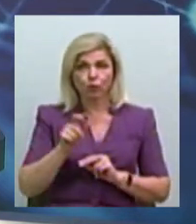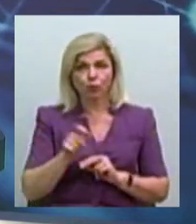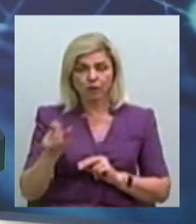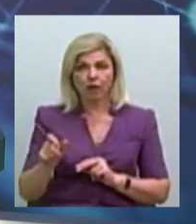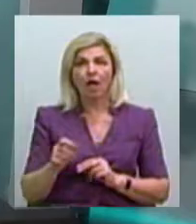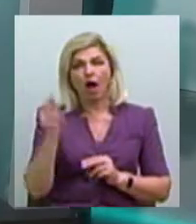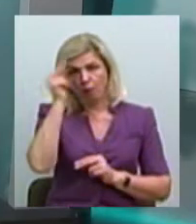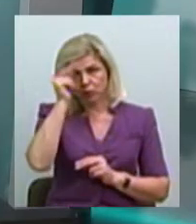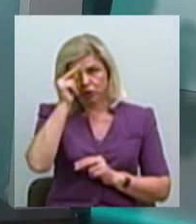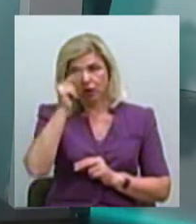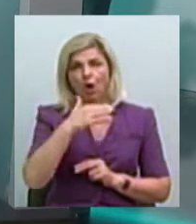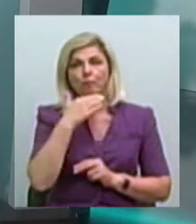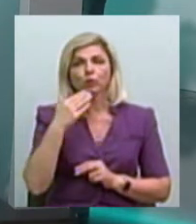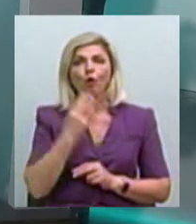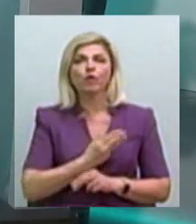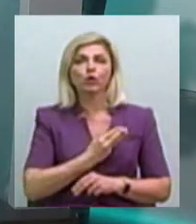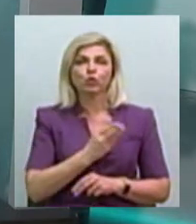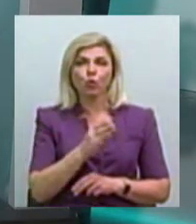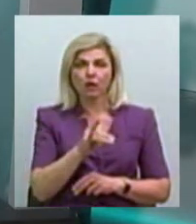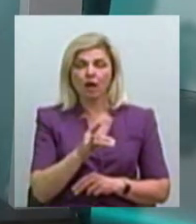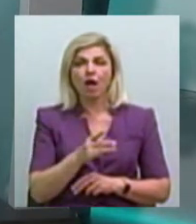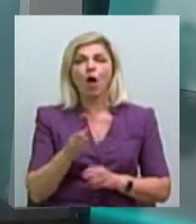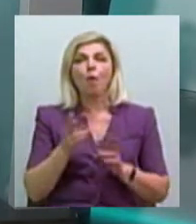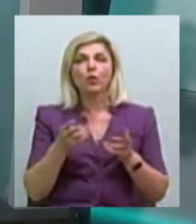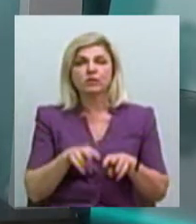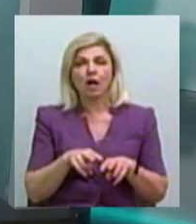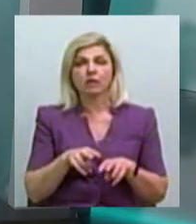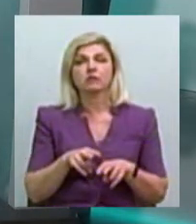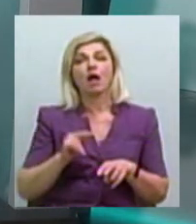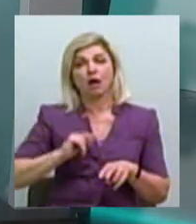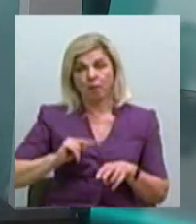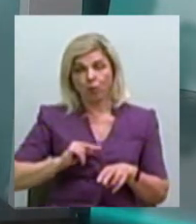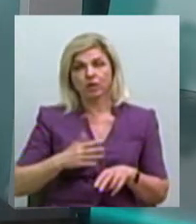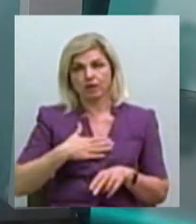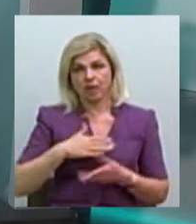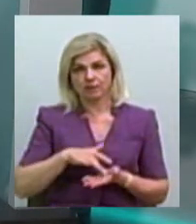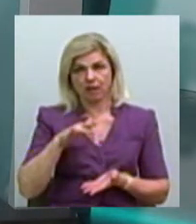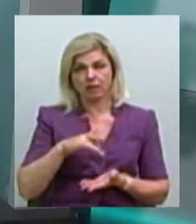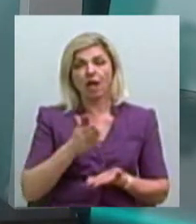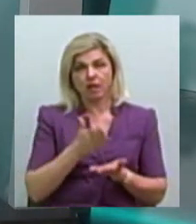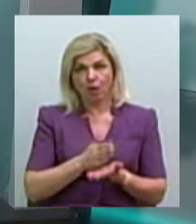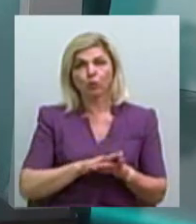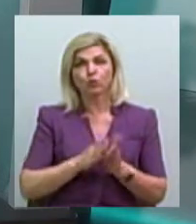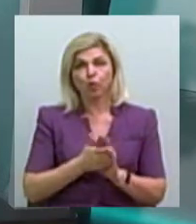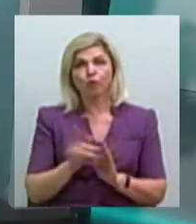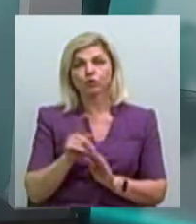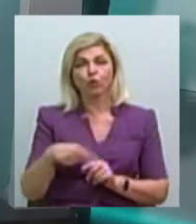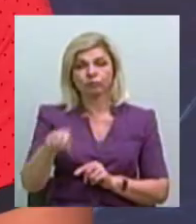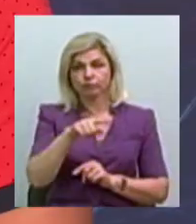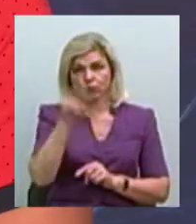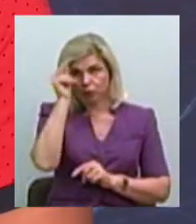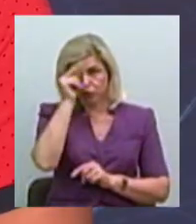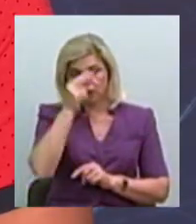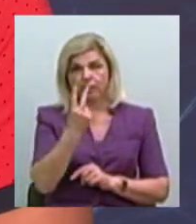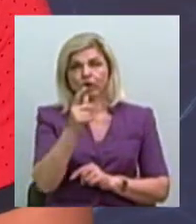которые остались после курса реабилитации и ресоциализации работать в нашем центре. У нас есть условия, чтобы они проходили обучение. У нас сейчас 2